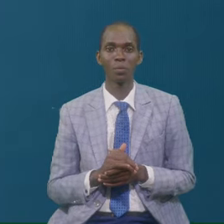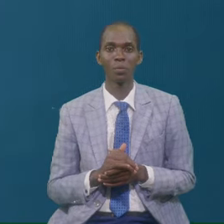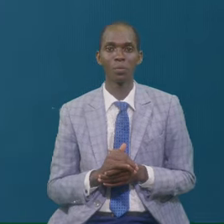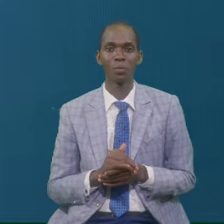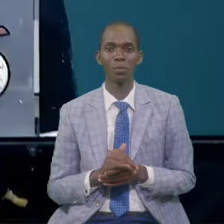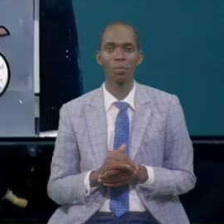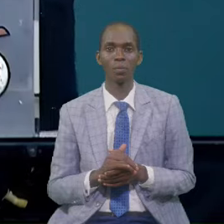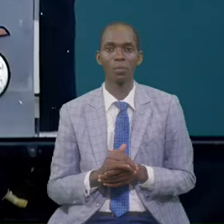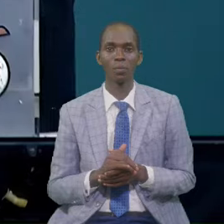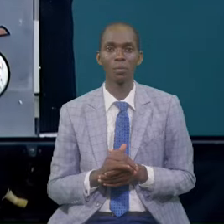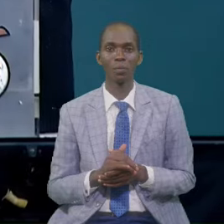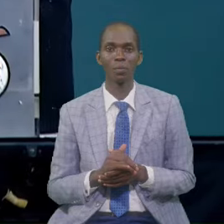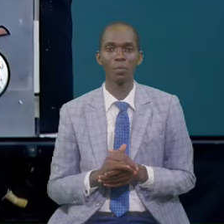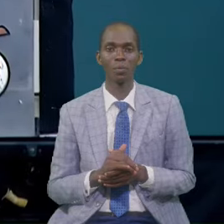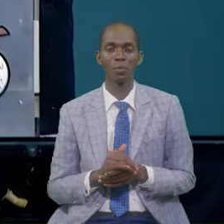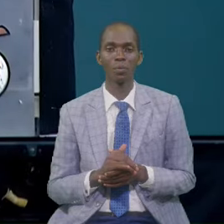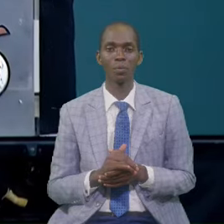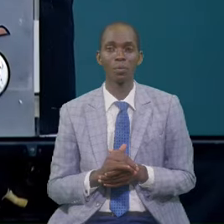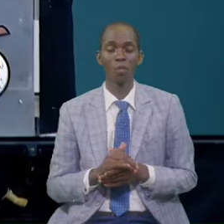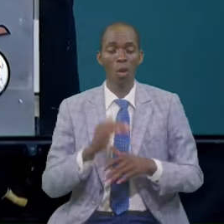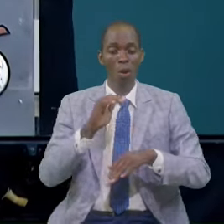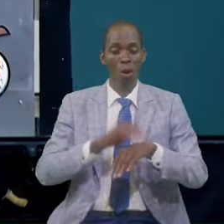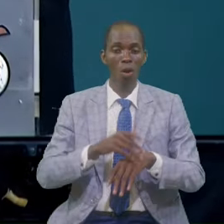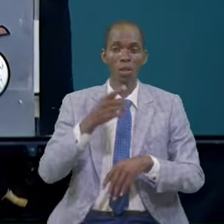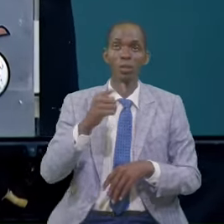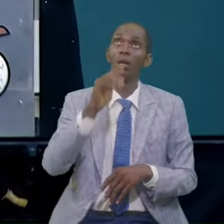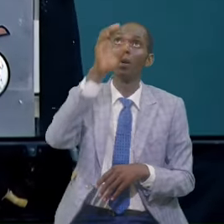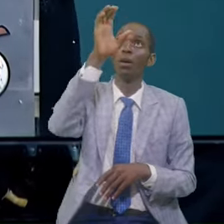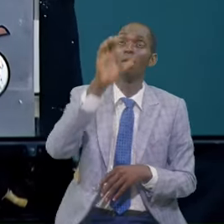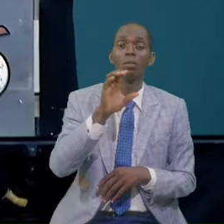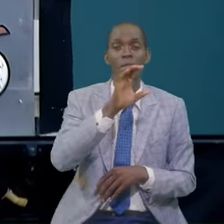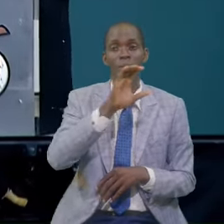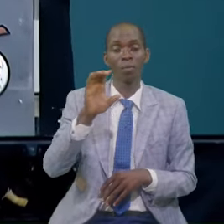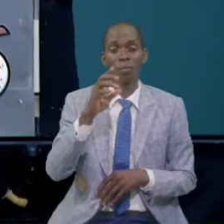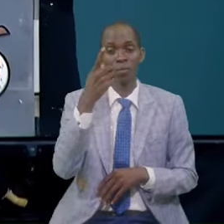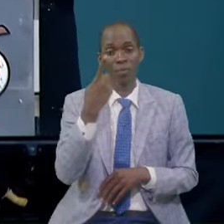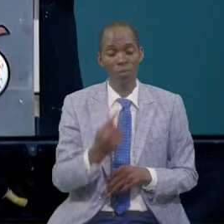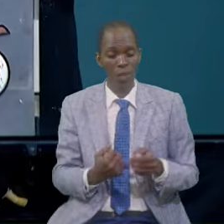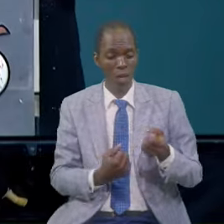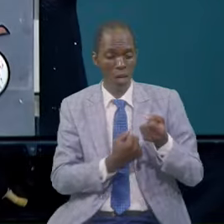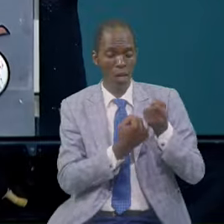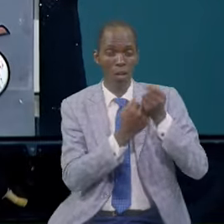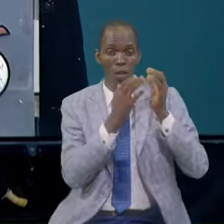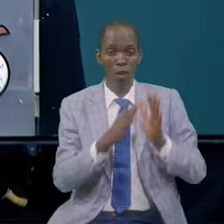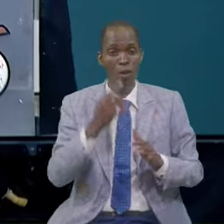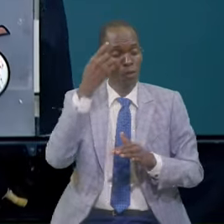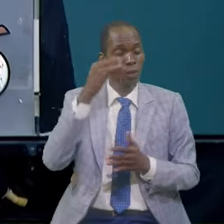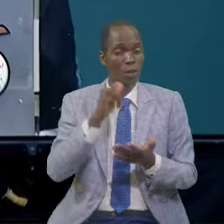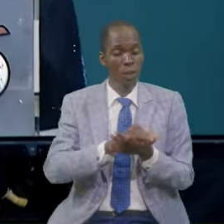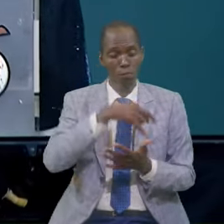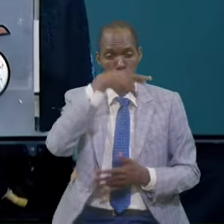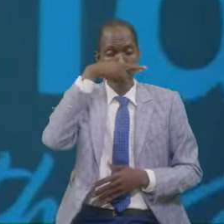పరదేశంలో ఉంటావన్నాడు. On the cross, సిలువలో, the advocate for that criminal on the cross, సిలువలో